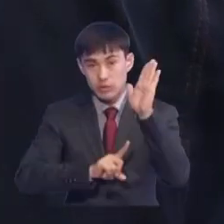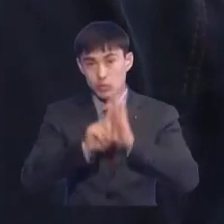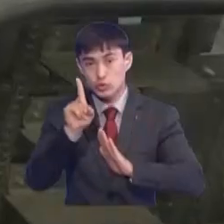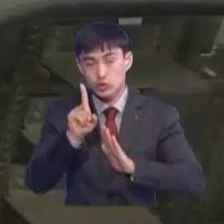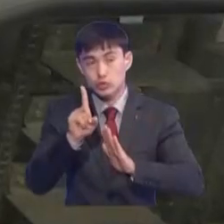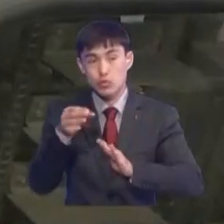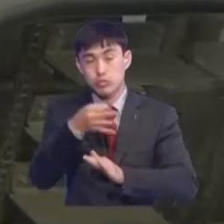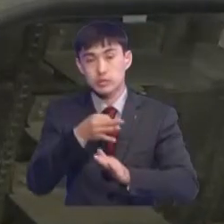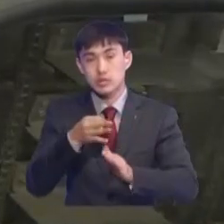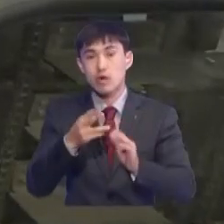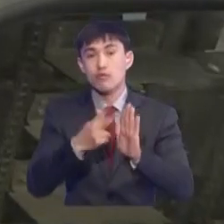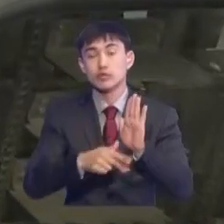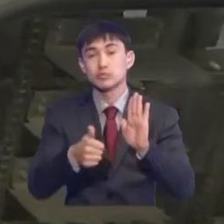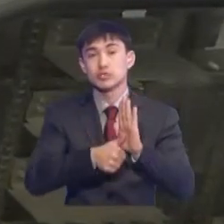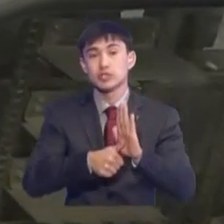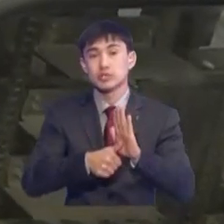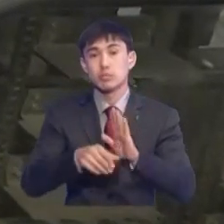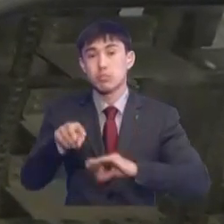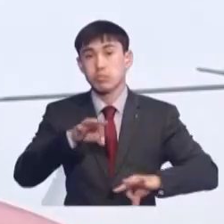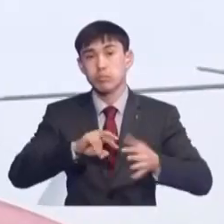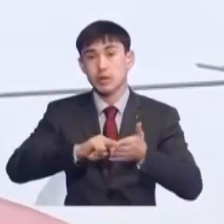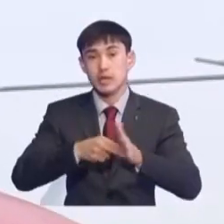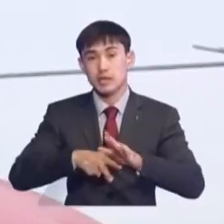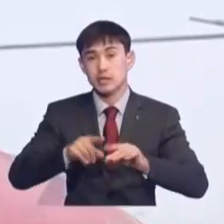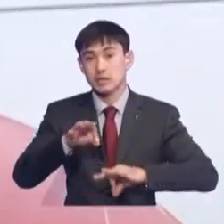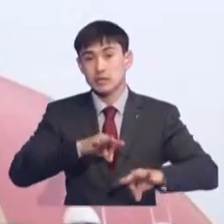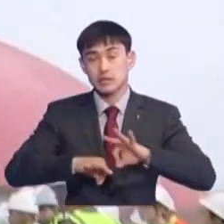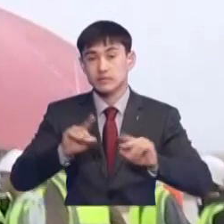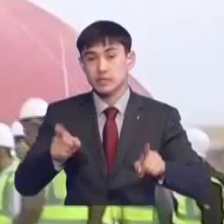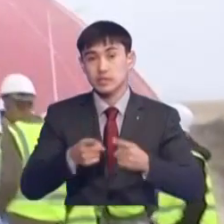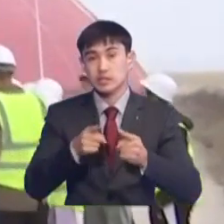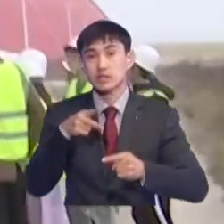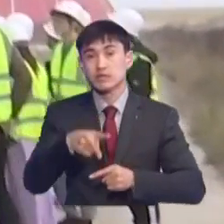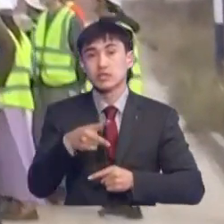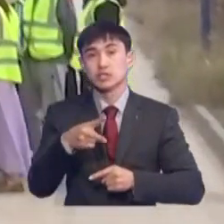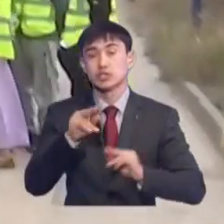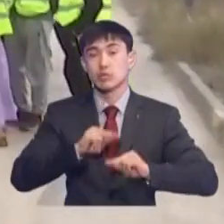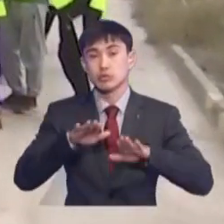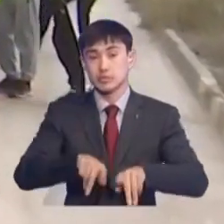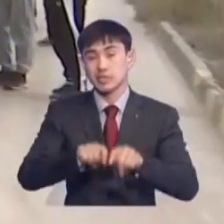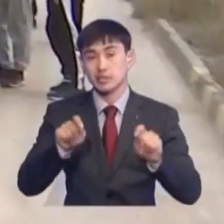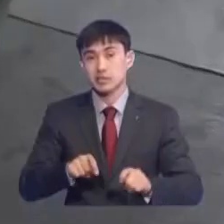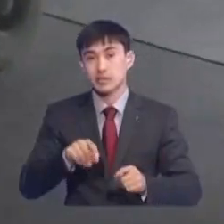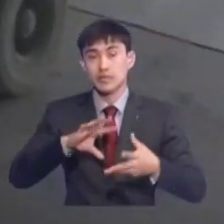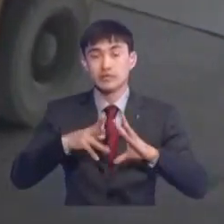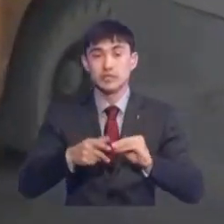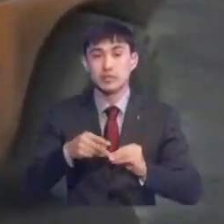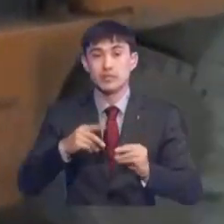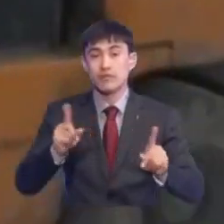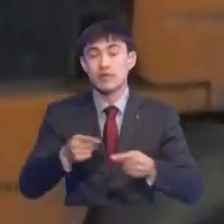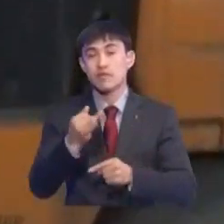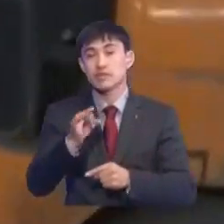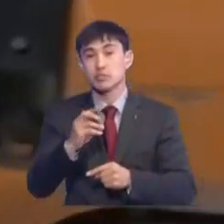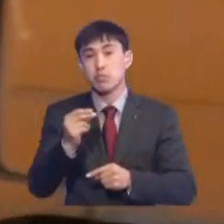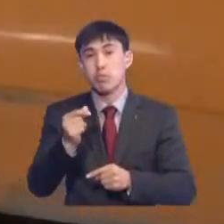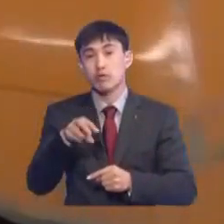реализовано 86 проектов с созданием более 2000 рабочих мест в целом до 2030 года сформирован инвестиционный портфель